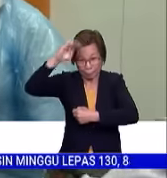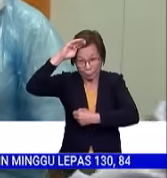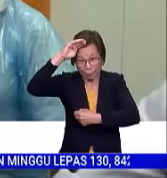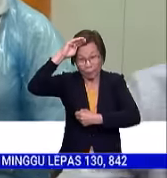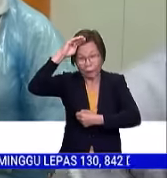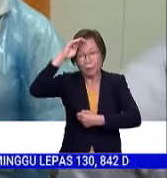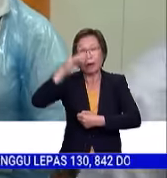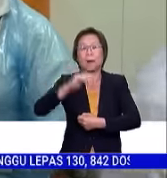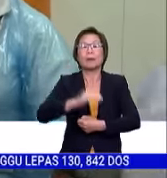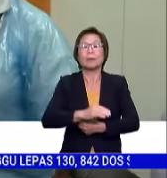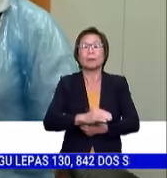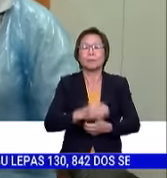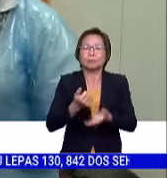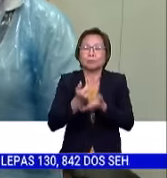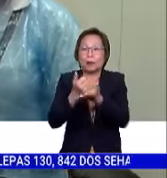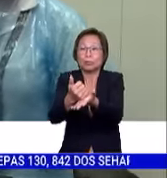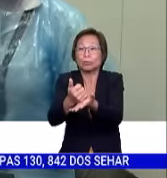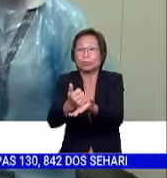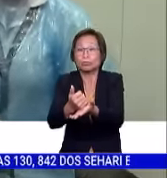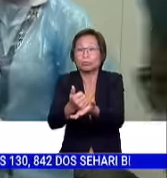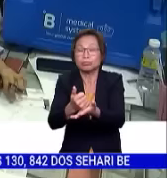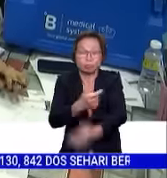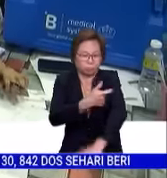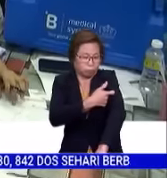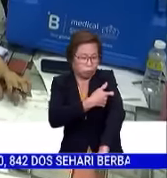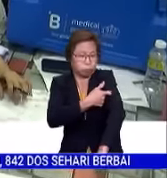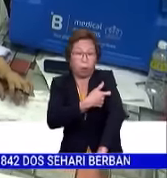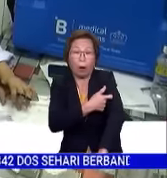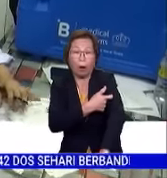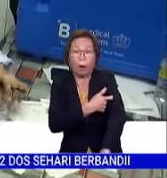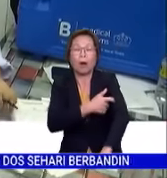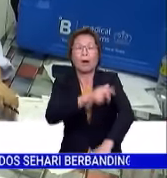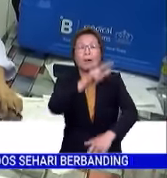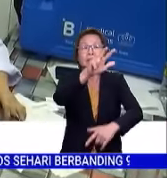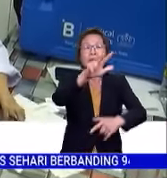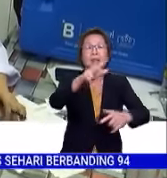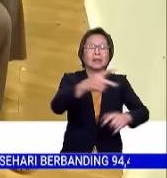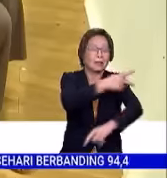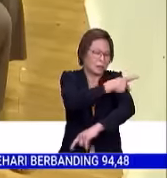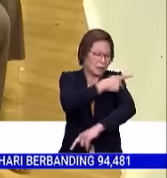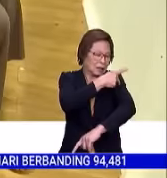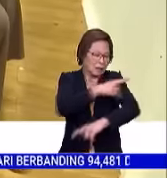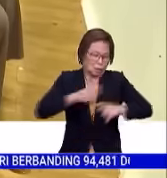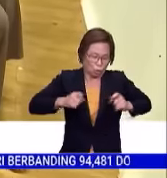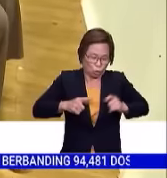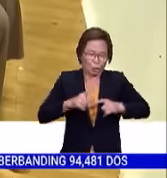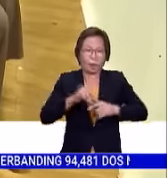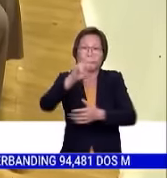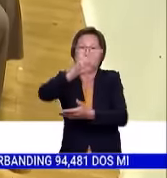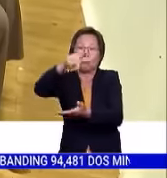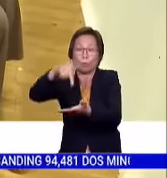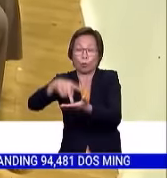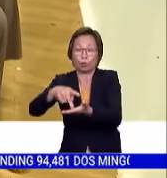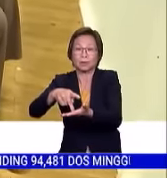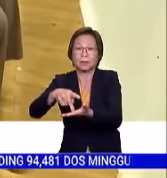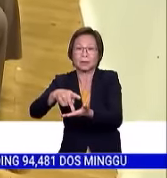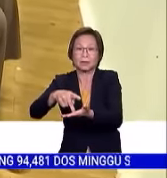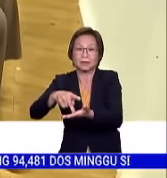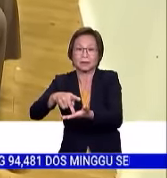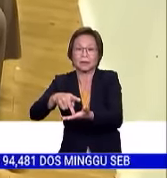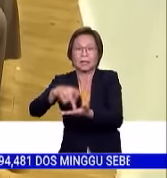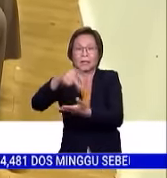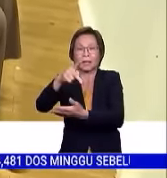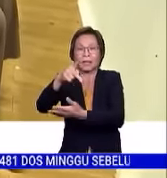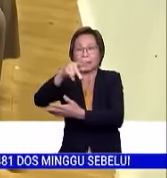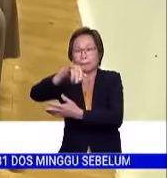Safi'i Ismail, turut membantu dalam proses vaksinasi ialah tiga buah klinik swasta dan sebuah pusat perubatan swasta iaitu